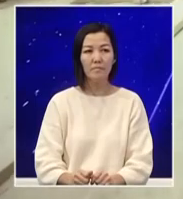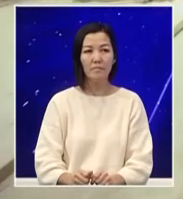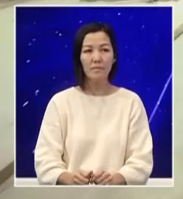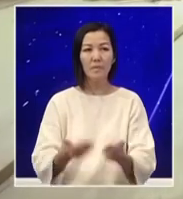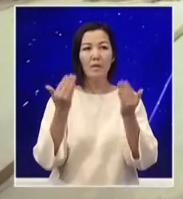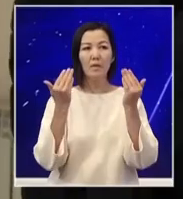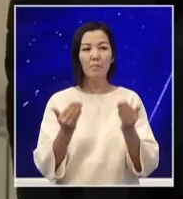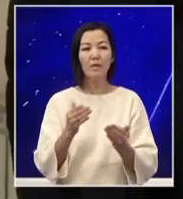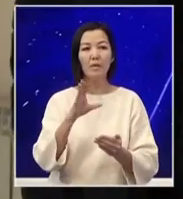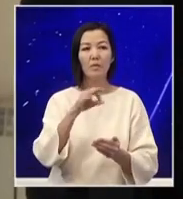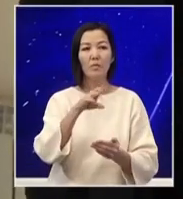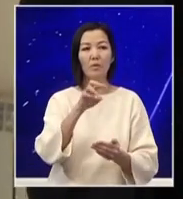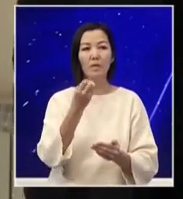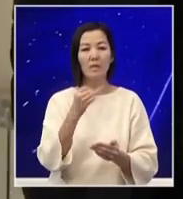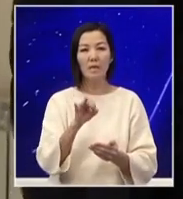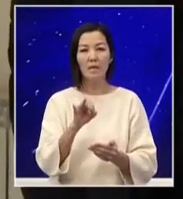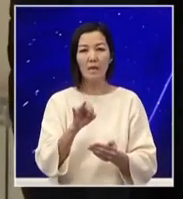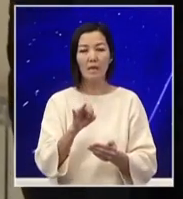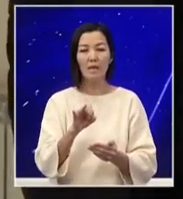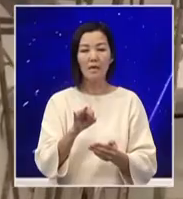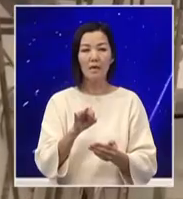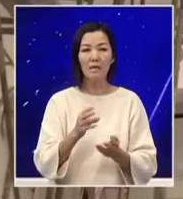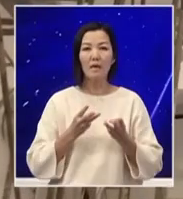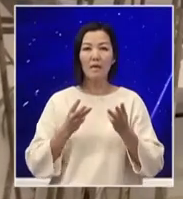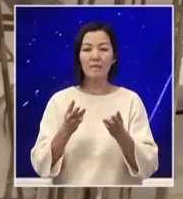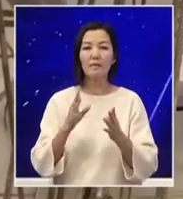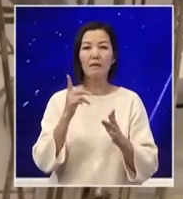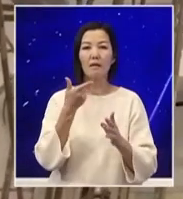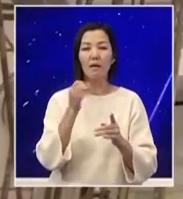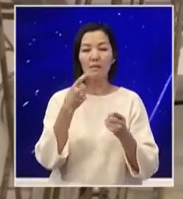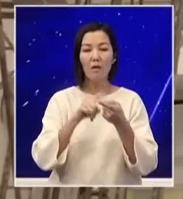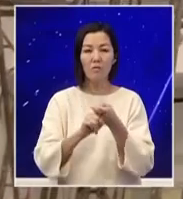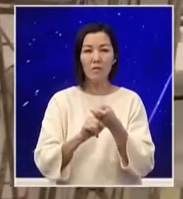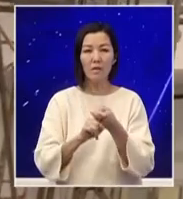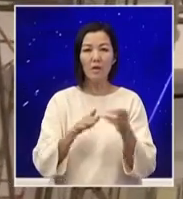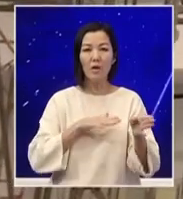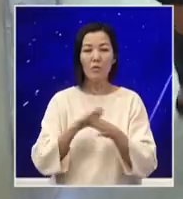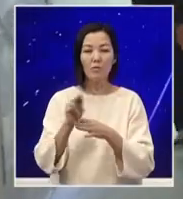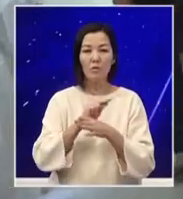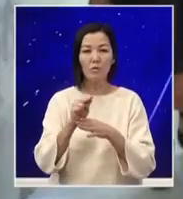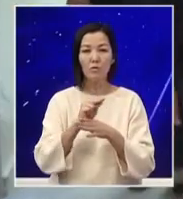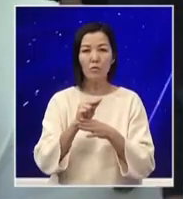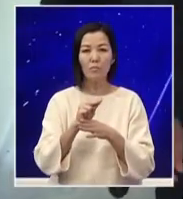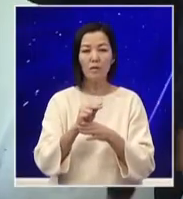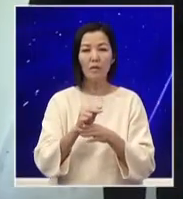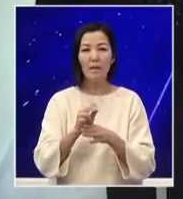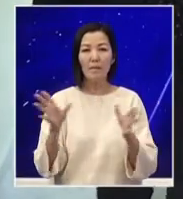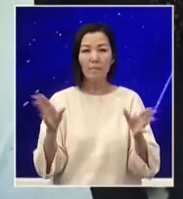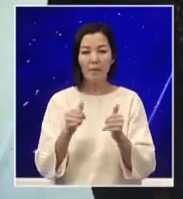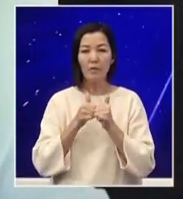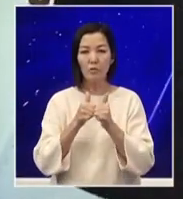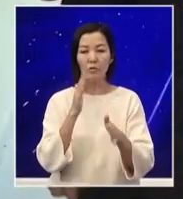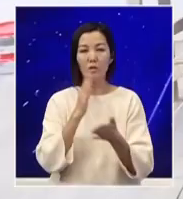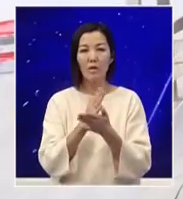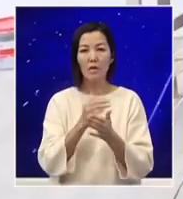Биыл өткен айдағы номер 21-ші орта мектеп қазандығы табиғи газға қосылады. Күрделі жөндеумен бұл жұмыстар қатар атқарылуда.